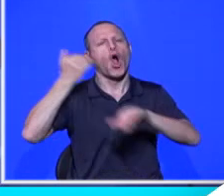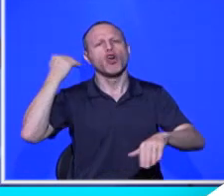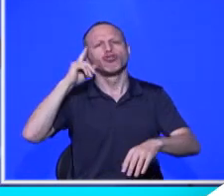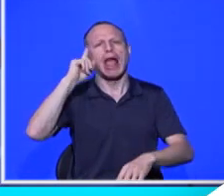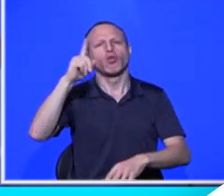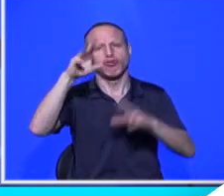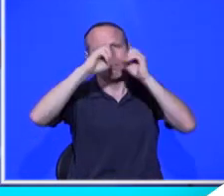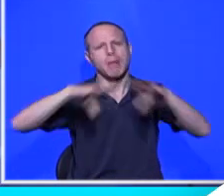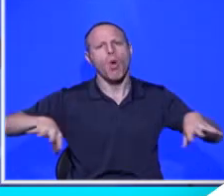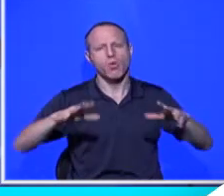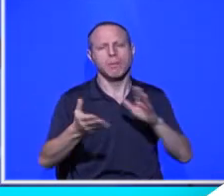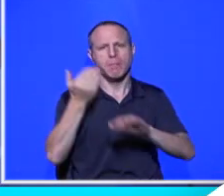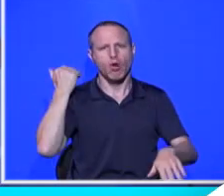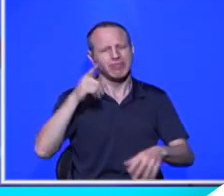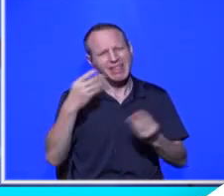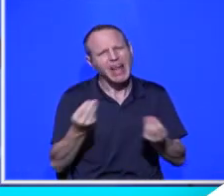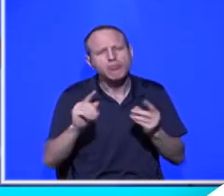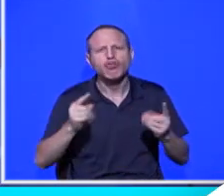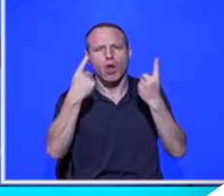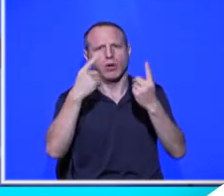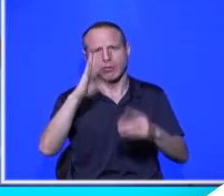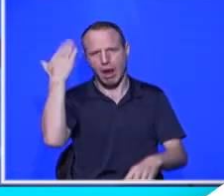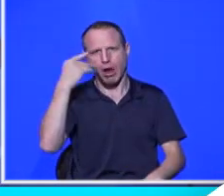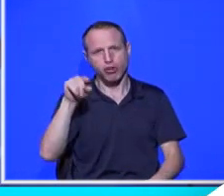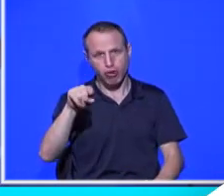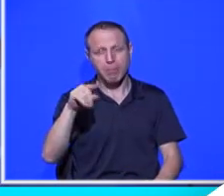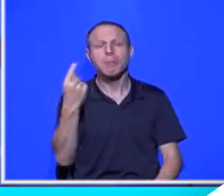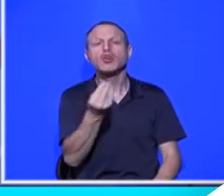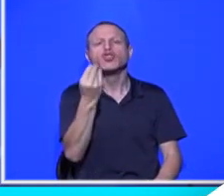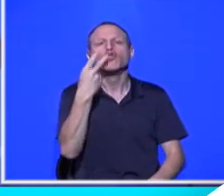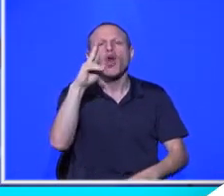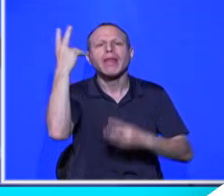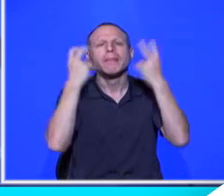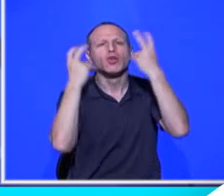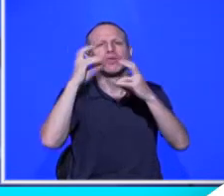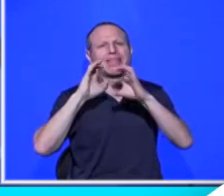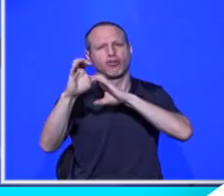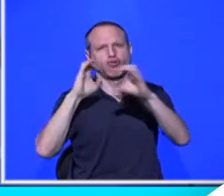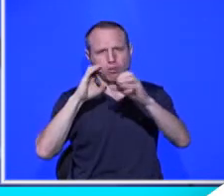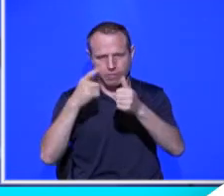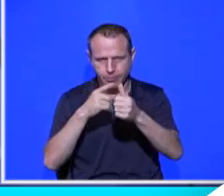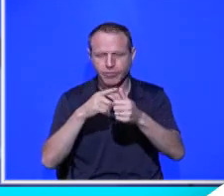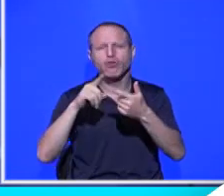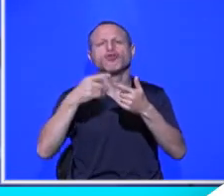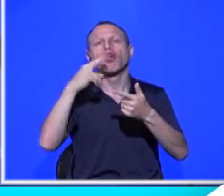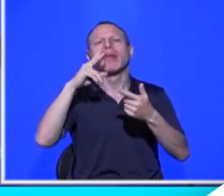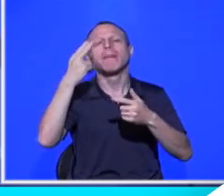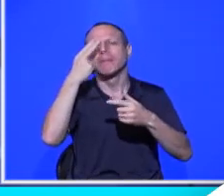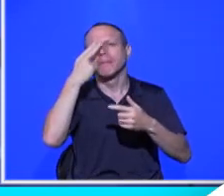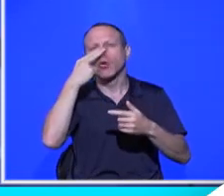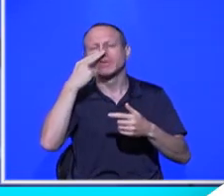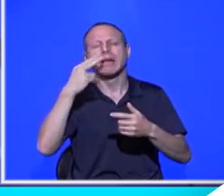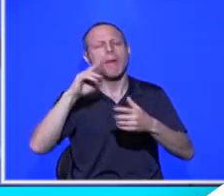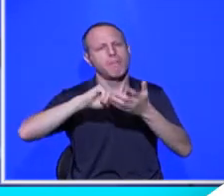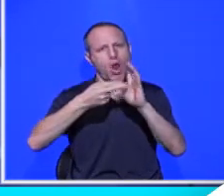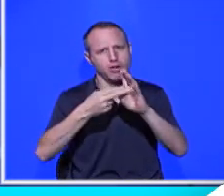אומר, אלא שזה דברים שקרו. אם היה שם מישהו שיותר מנוסה תקשורתית, יותר מנוסה פוליטית, עם יותר